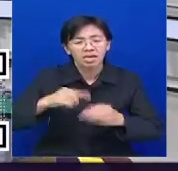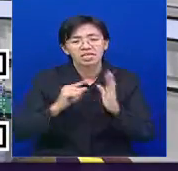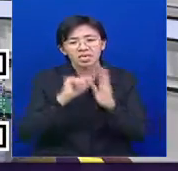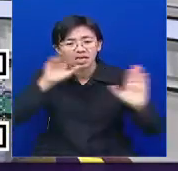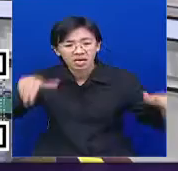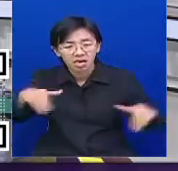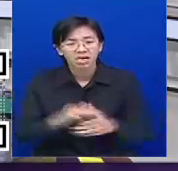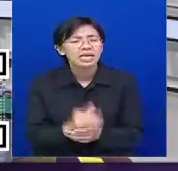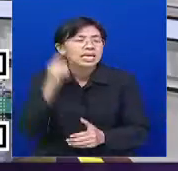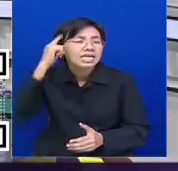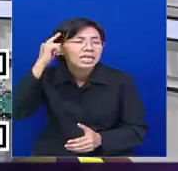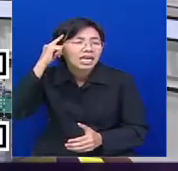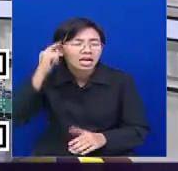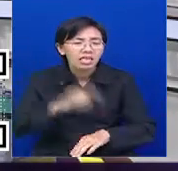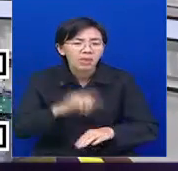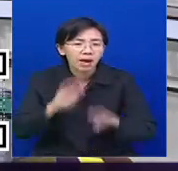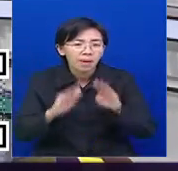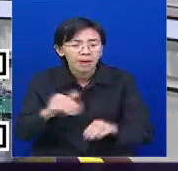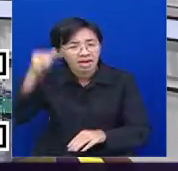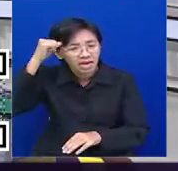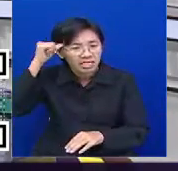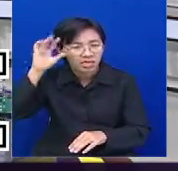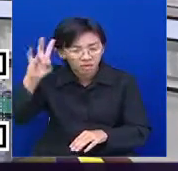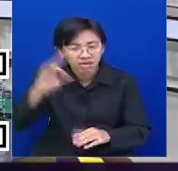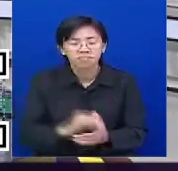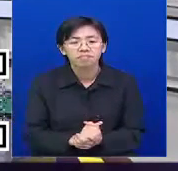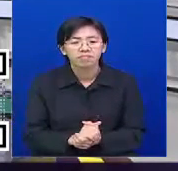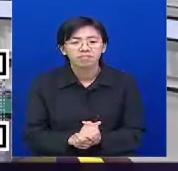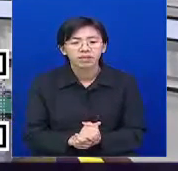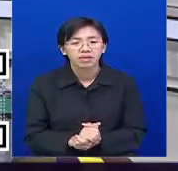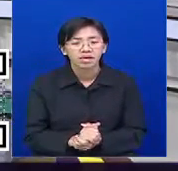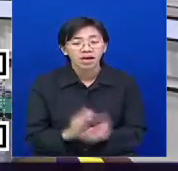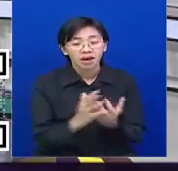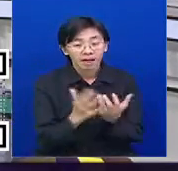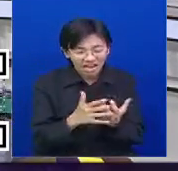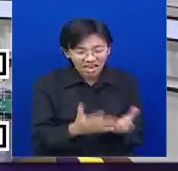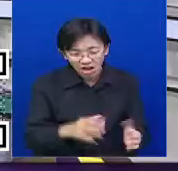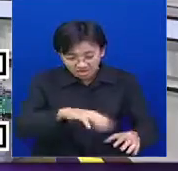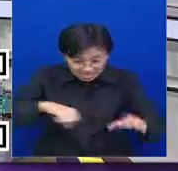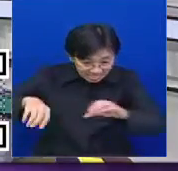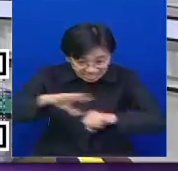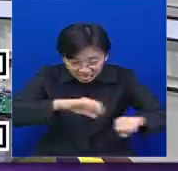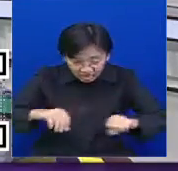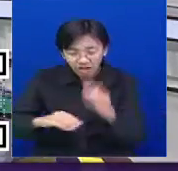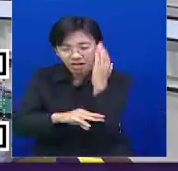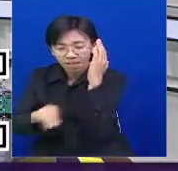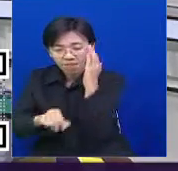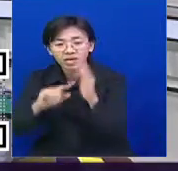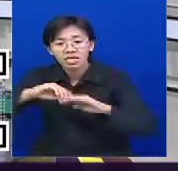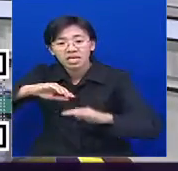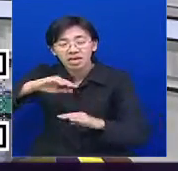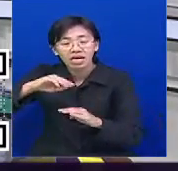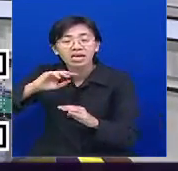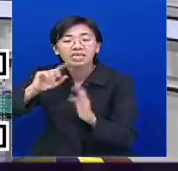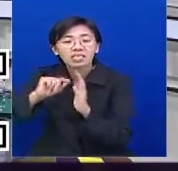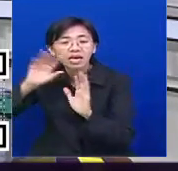ทก็คาดว่าจะใช้เวลาประมาณ7วันนะคะส่วนหนึ่งก็จะถูกนำไปเป็นปุ๋ยใส่ต้นไม้บนภูเขาในจังหวัดชัยนาทแต่ในระยะ